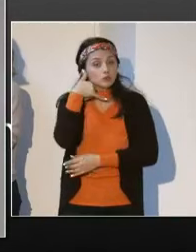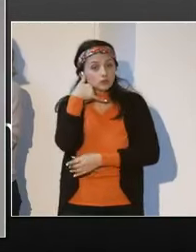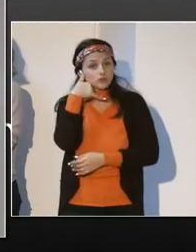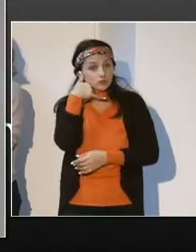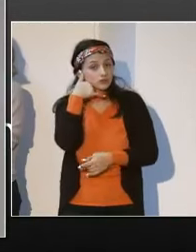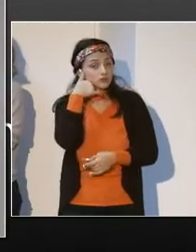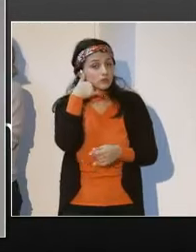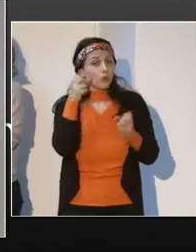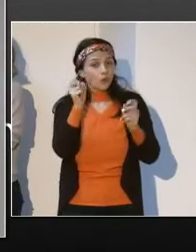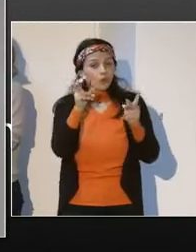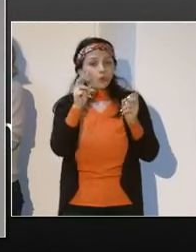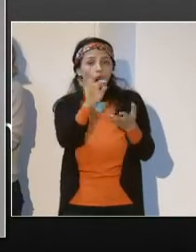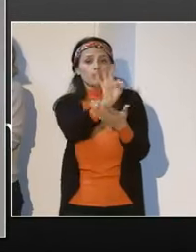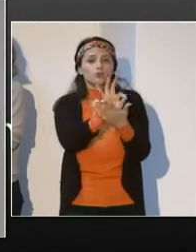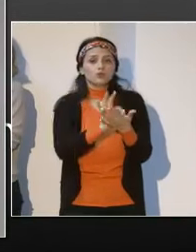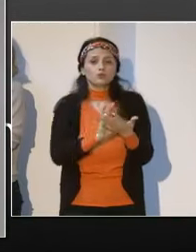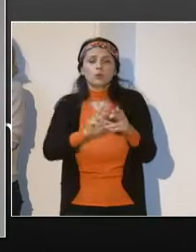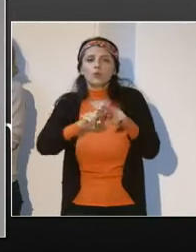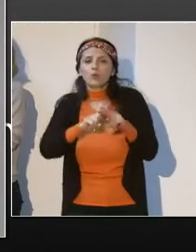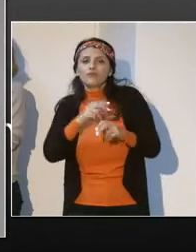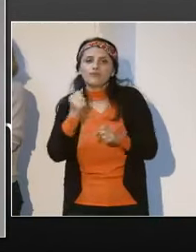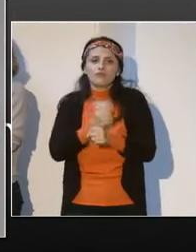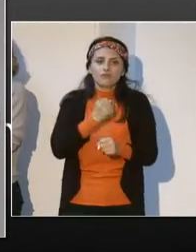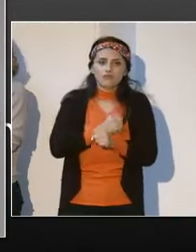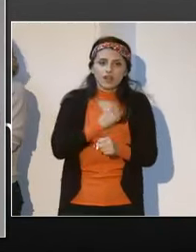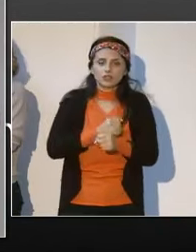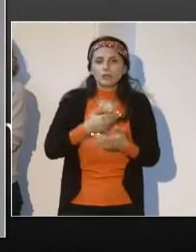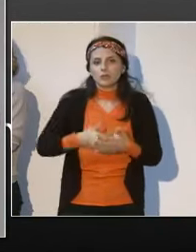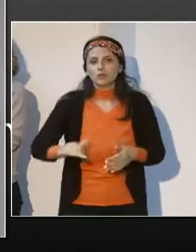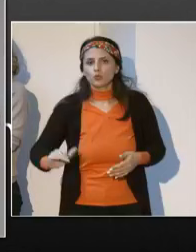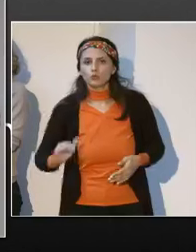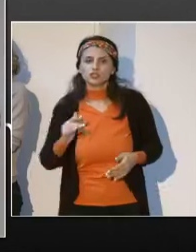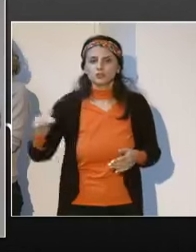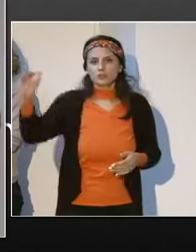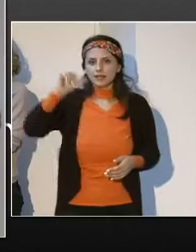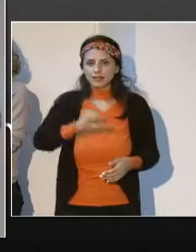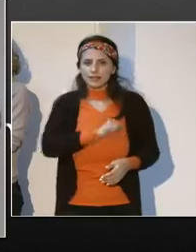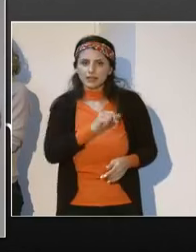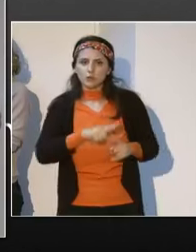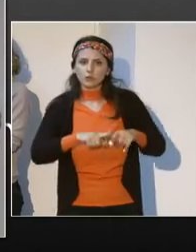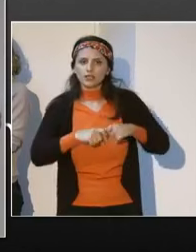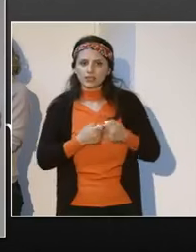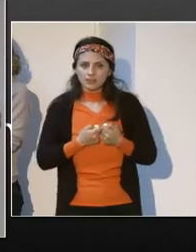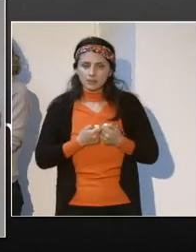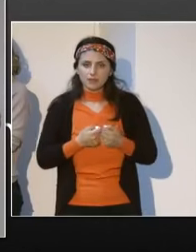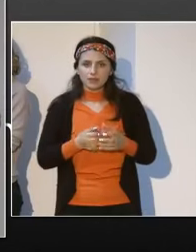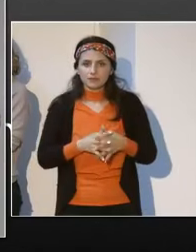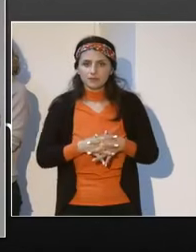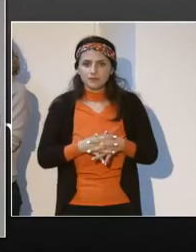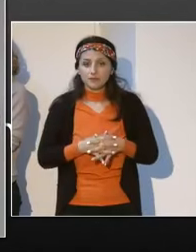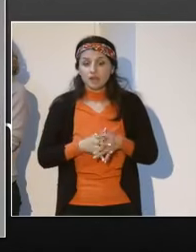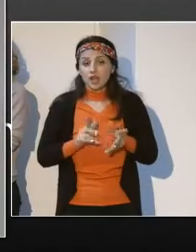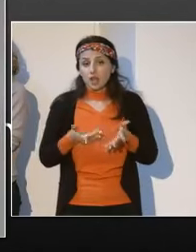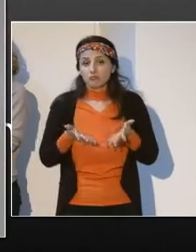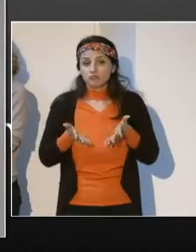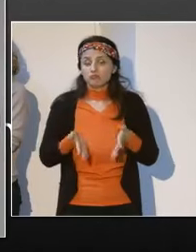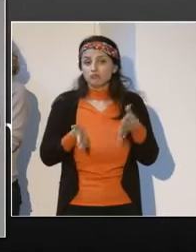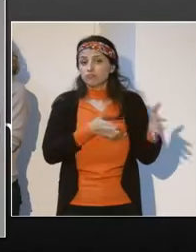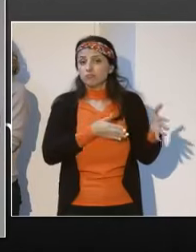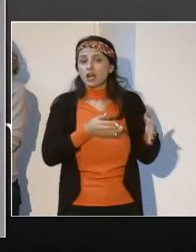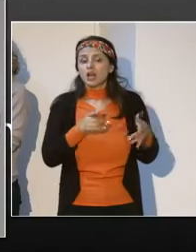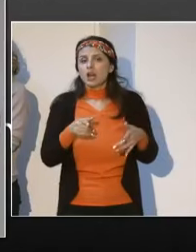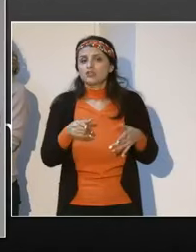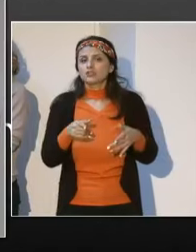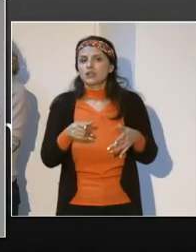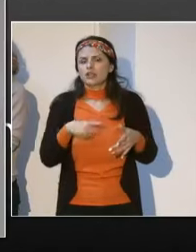tinerii pe copii și pe adultii cu dizabilitati prin intermediul acestui mecanism dincolo de această parte de consiliere pentru ca